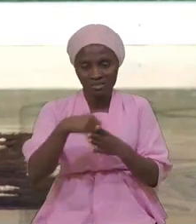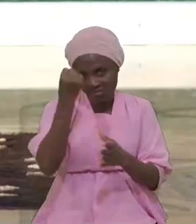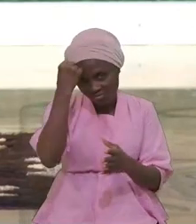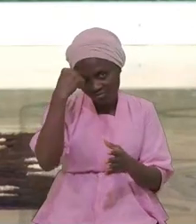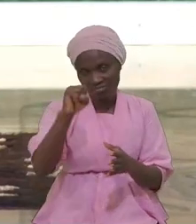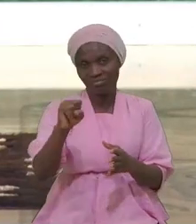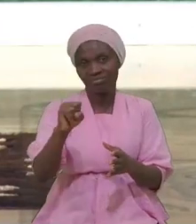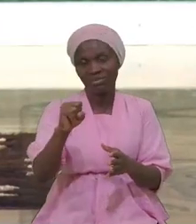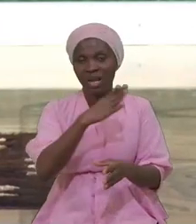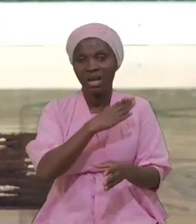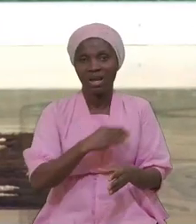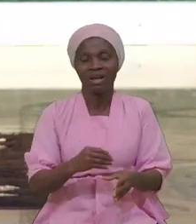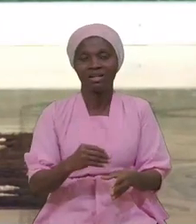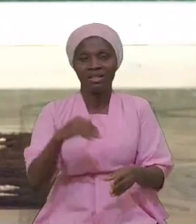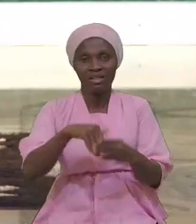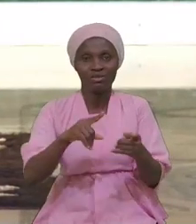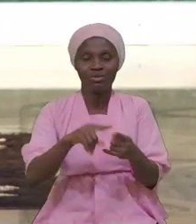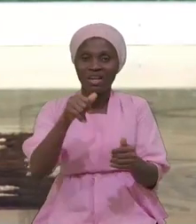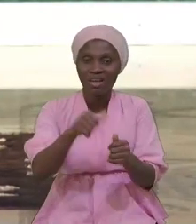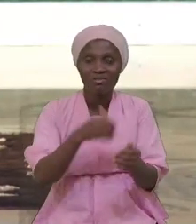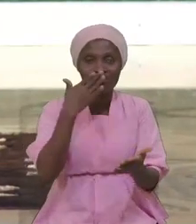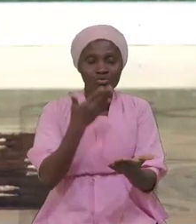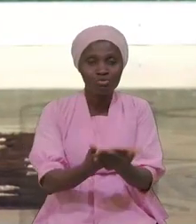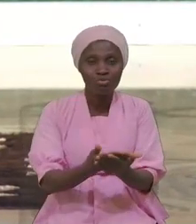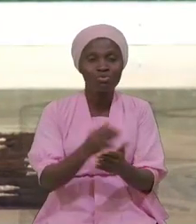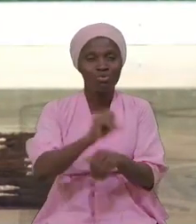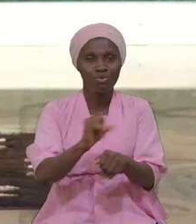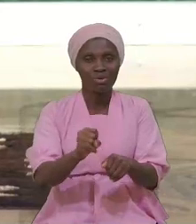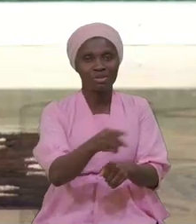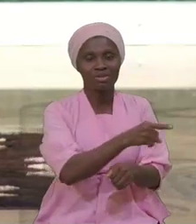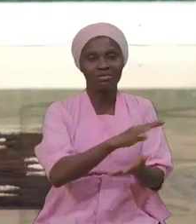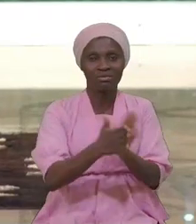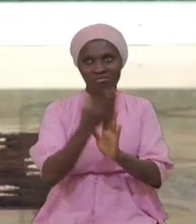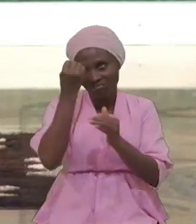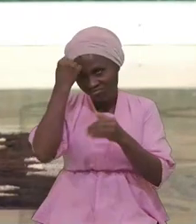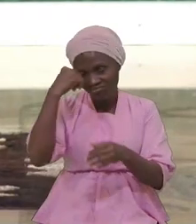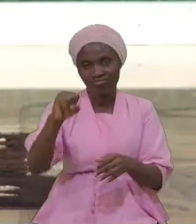désobéissant à toute bonne œuvre, sont des gens réprouvés.